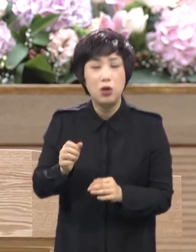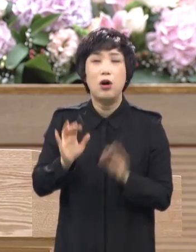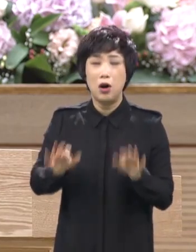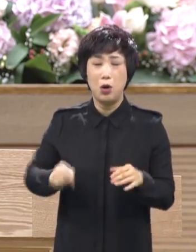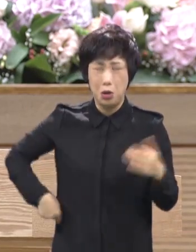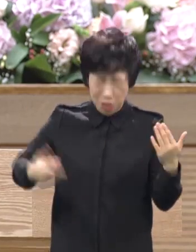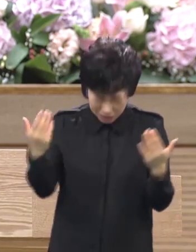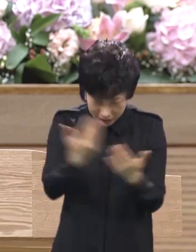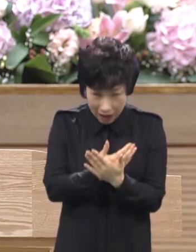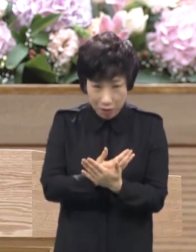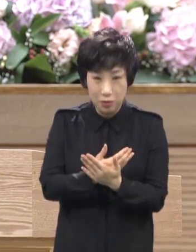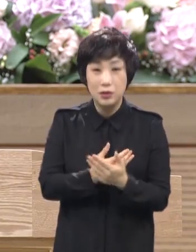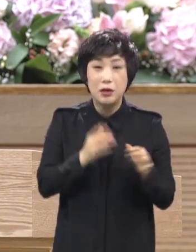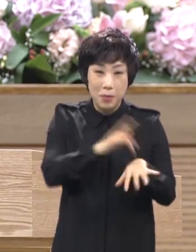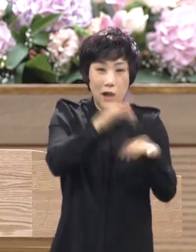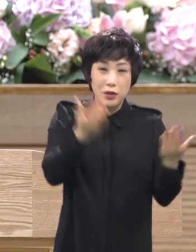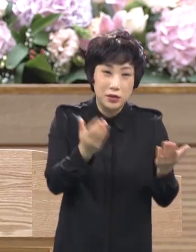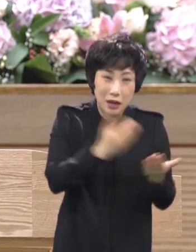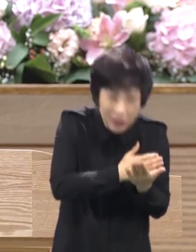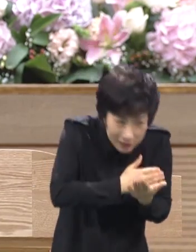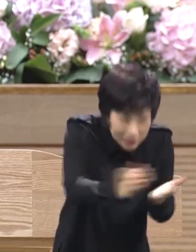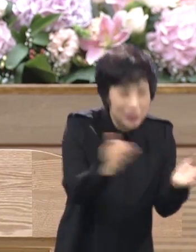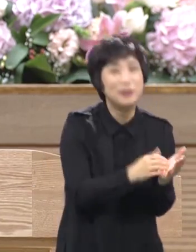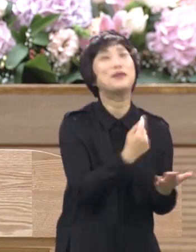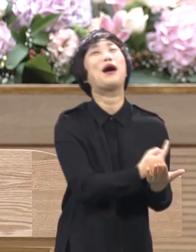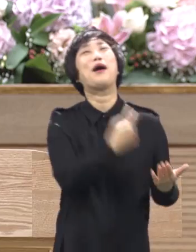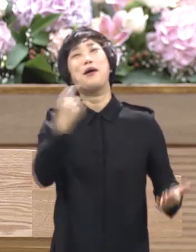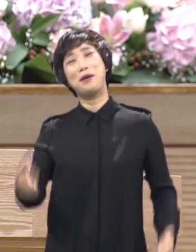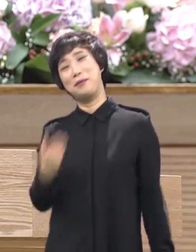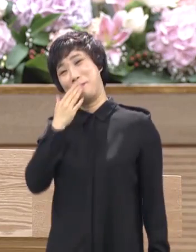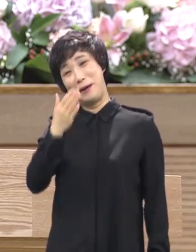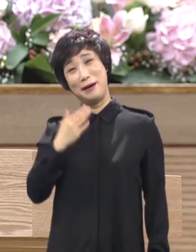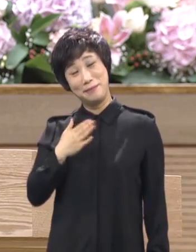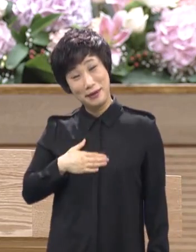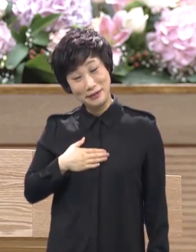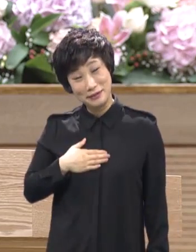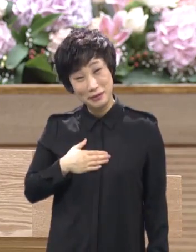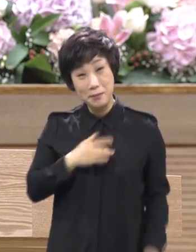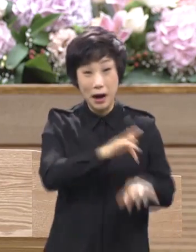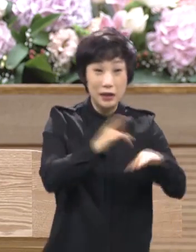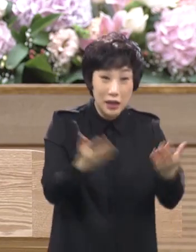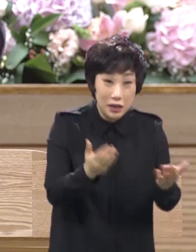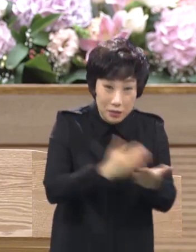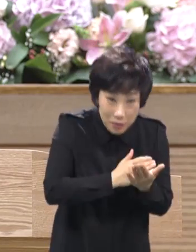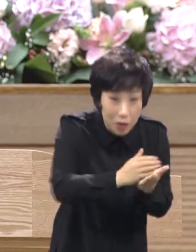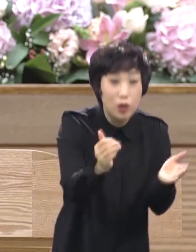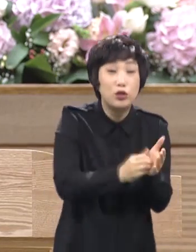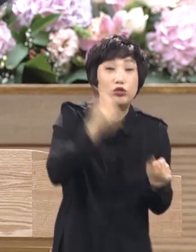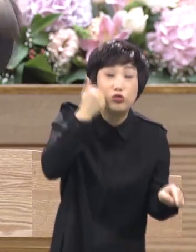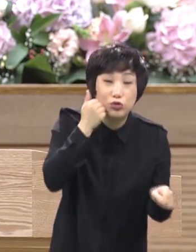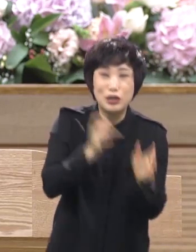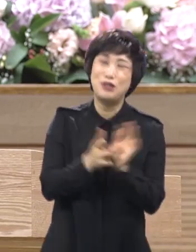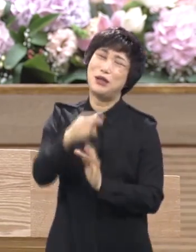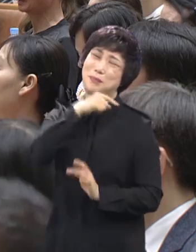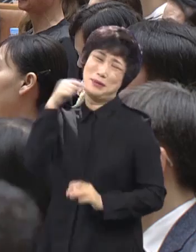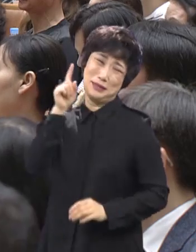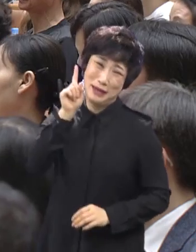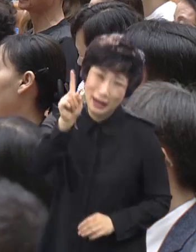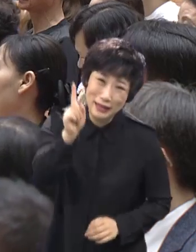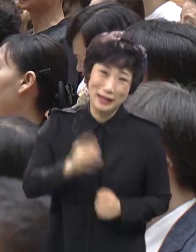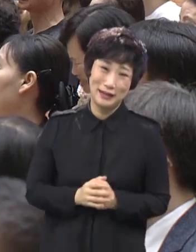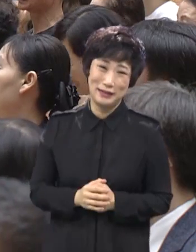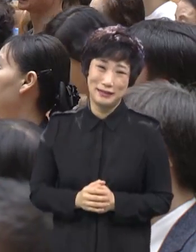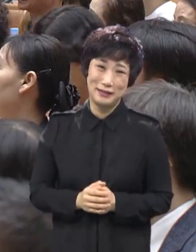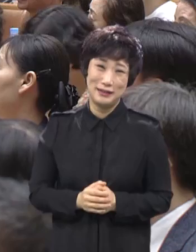앞에 회개하면 쑥 나와버리니 마귀 일을 멸해버린 것은 예수 피밖에 없다.